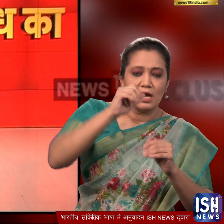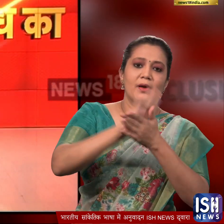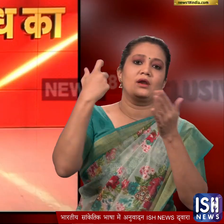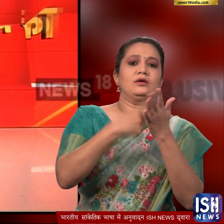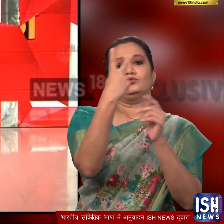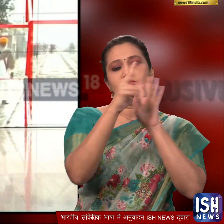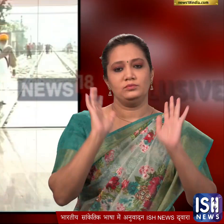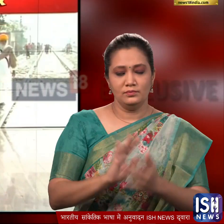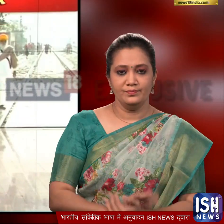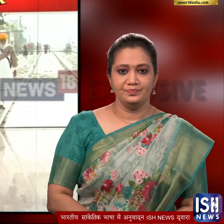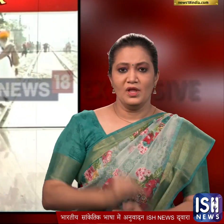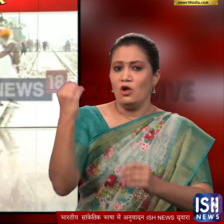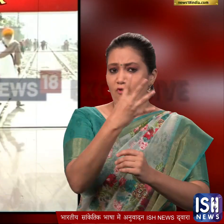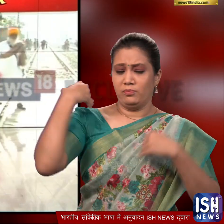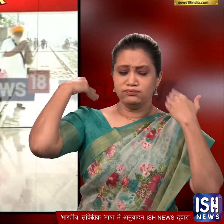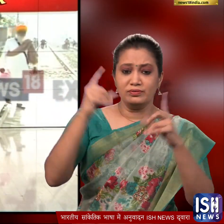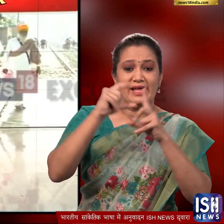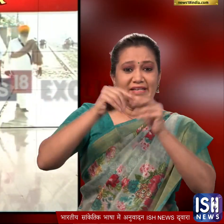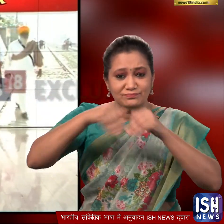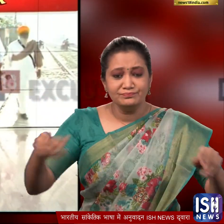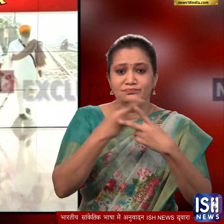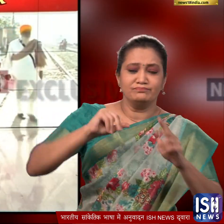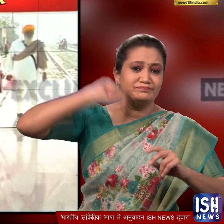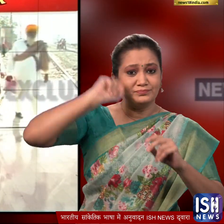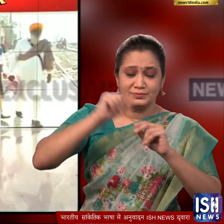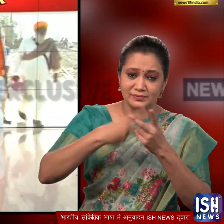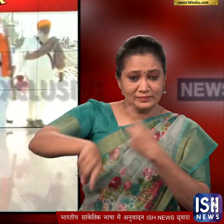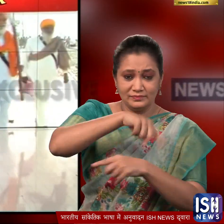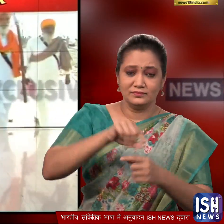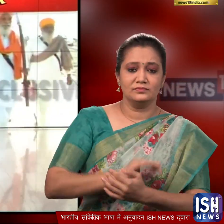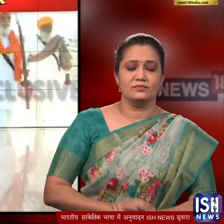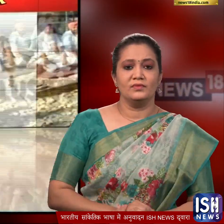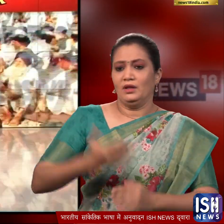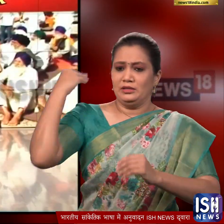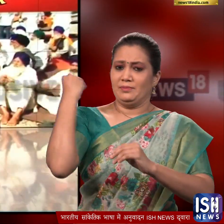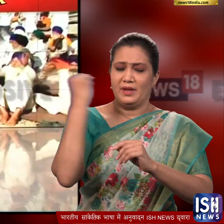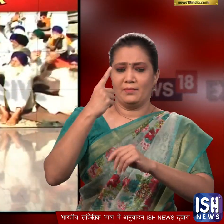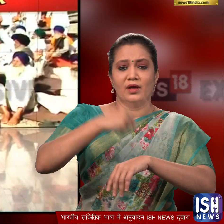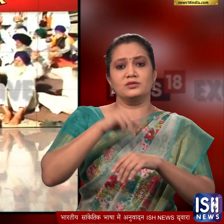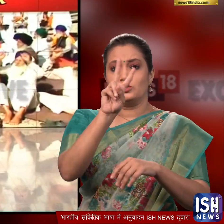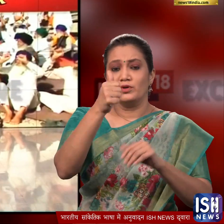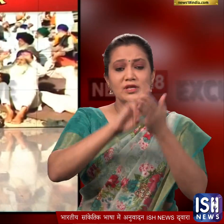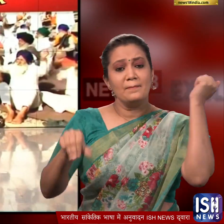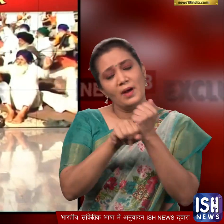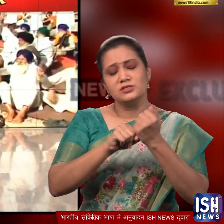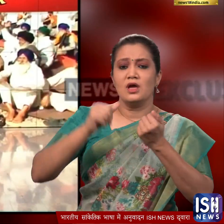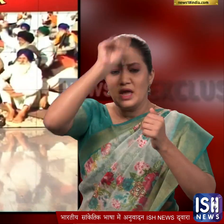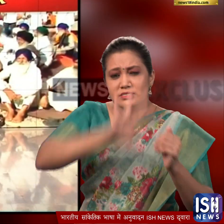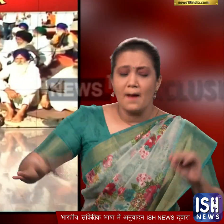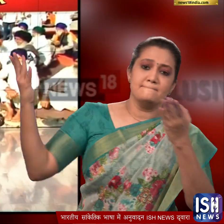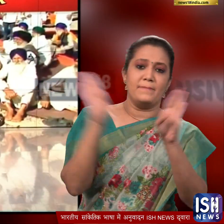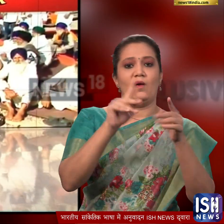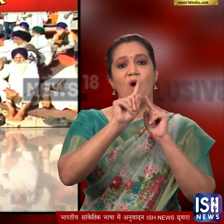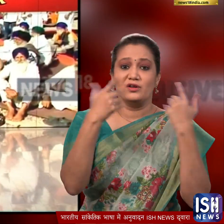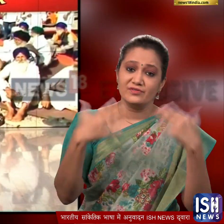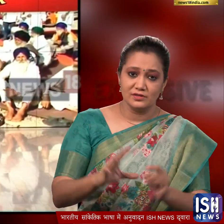पंजाब और हरियाणा में देखने को मिला। पिछले 4 महीने से दिल्ली की सीमाओं पर प्रदर्शन कर रहे किसान संगठनों ने कुछ दिन पहले ही 26 मार्च को भारत